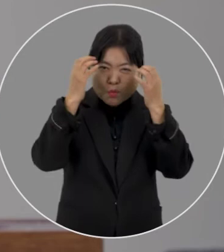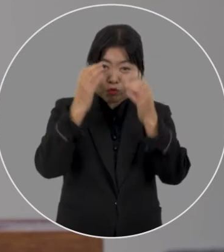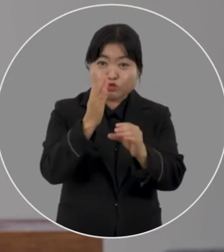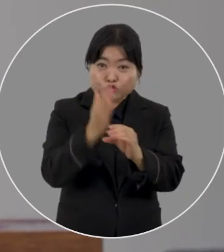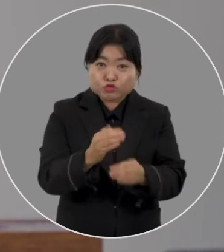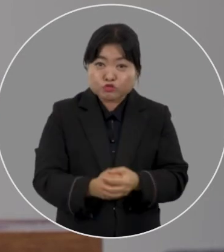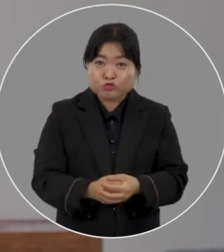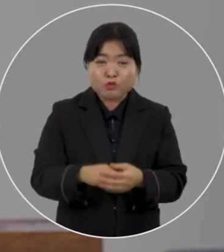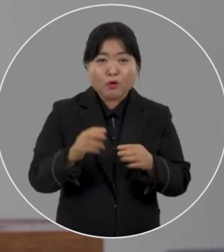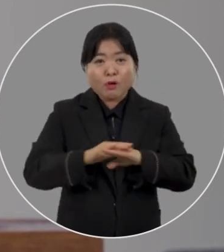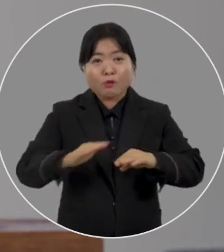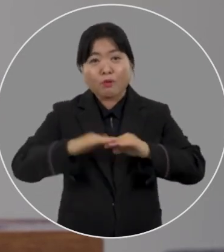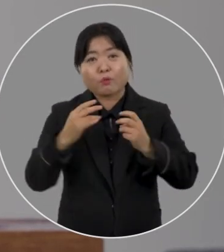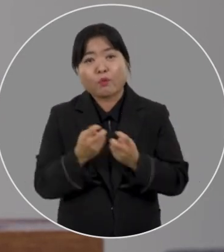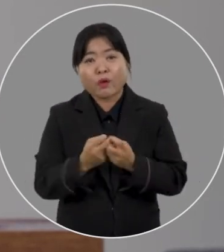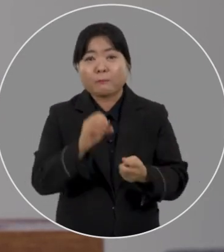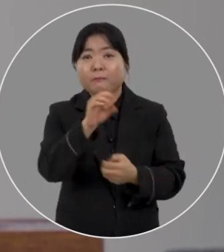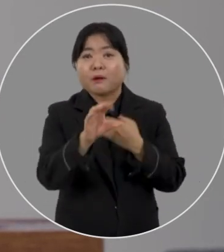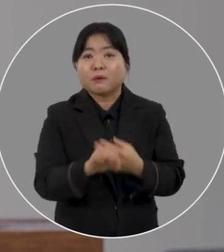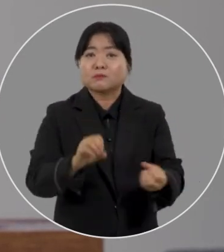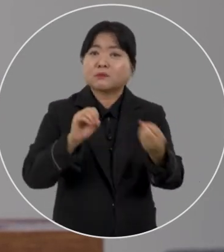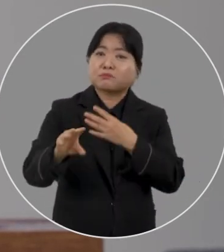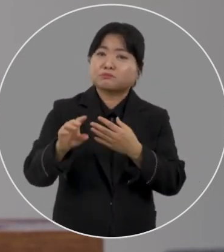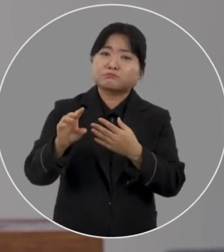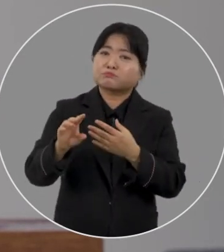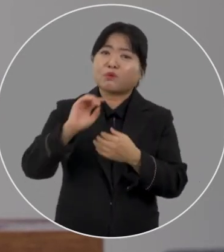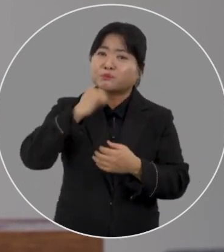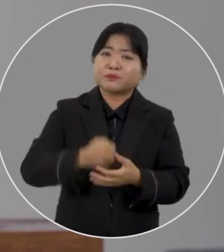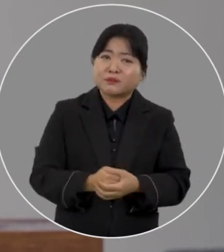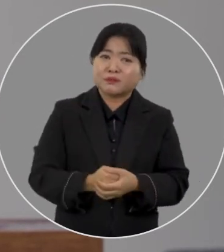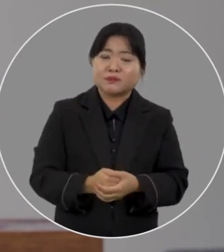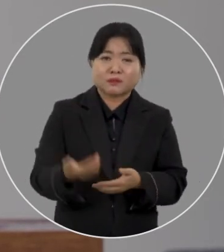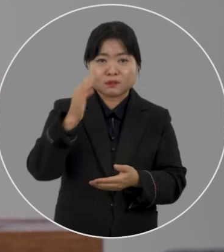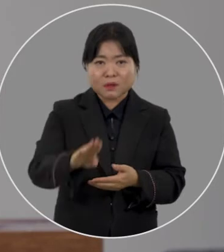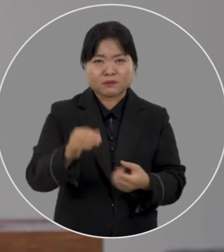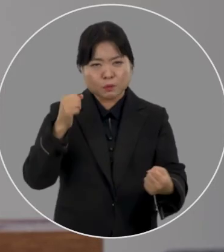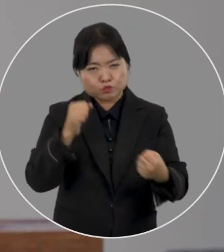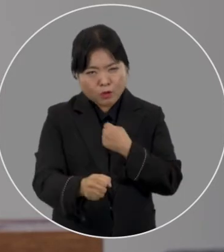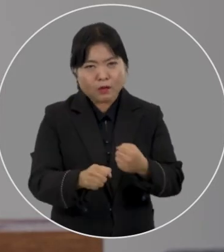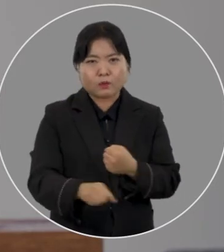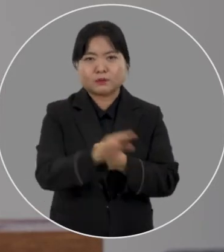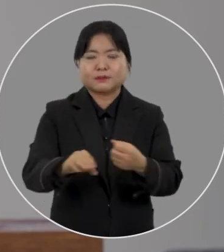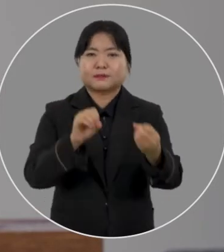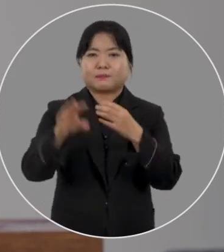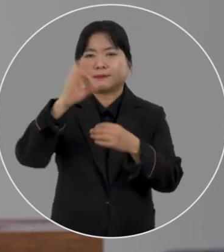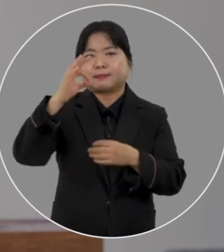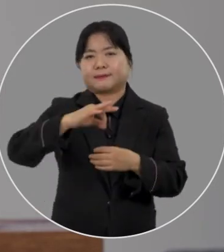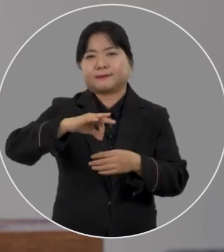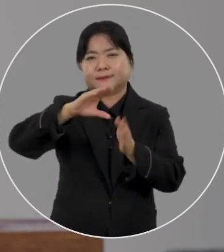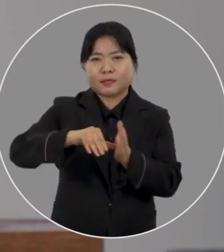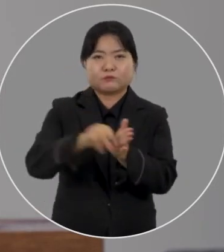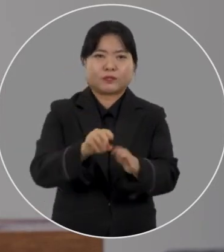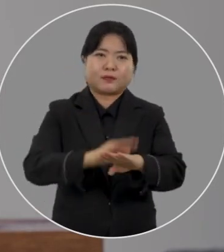있는데 어떻게 해결해야 되냐라고 하면은 사실은 답을 찾기 쉽지 않거든요. 그렇지만 그럼에도 불구하고 그 답을 찾아야지만